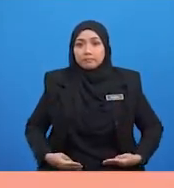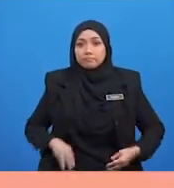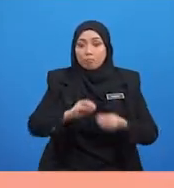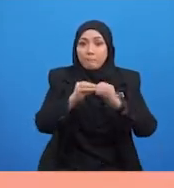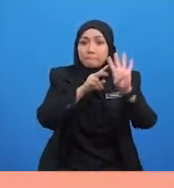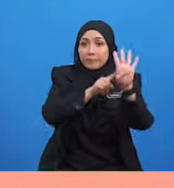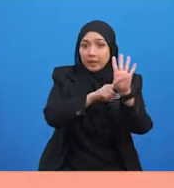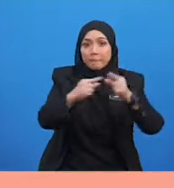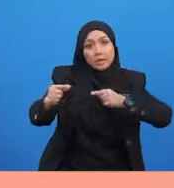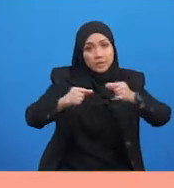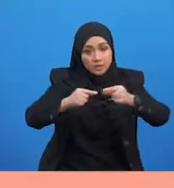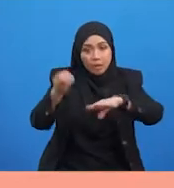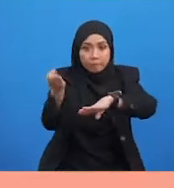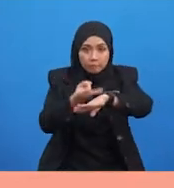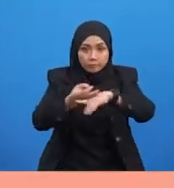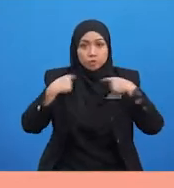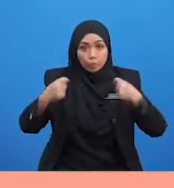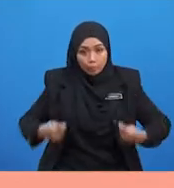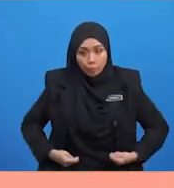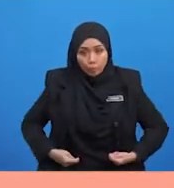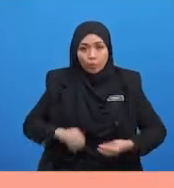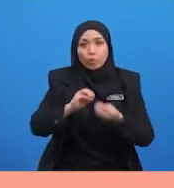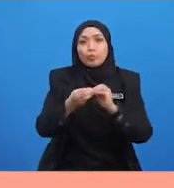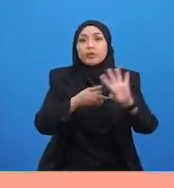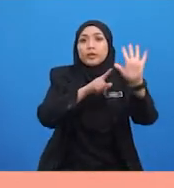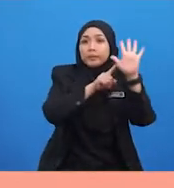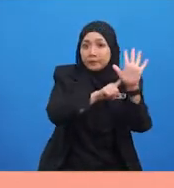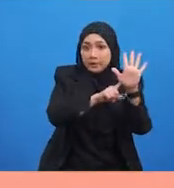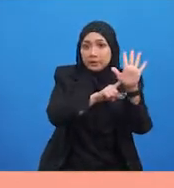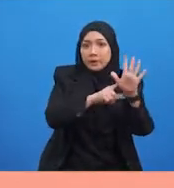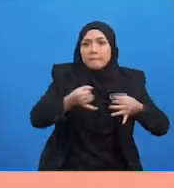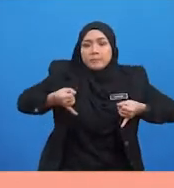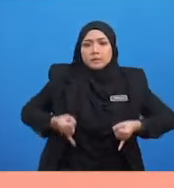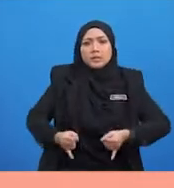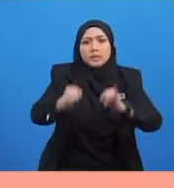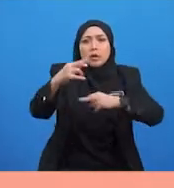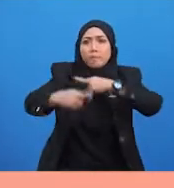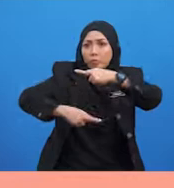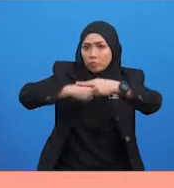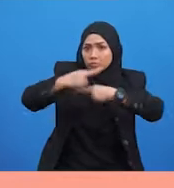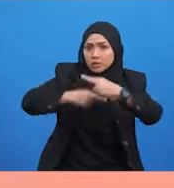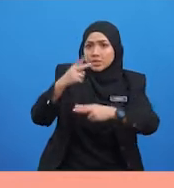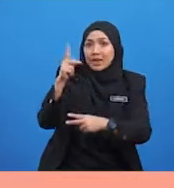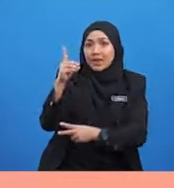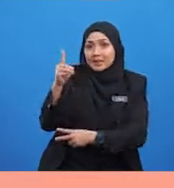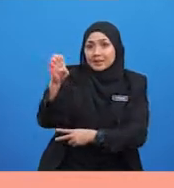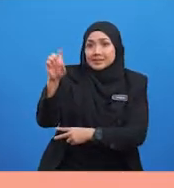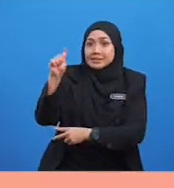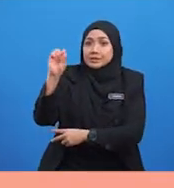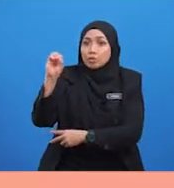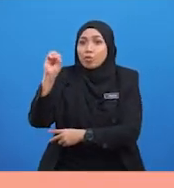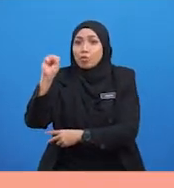4. Menggerakkan fungsi tubuh. 5. Menjalankan proses